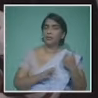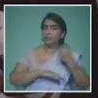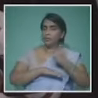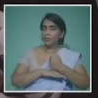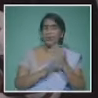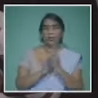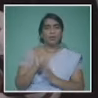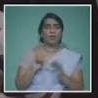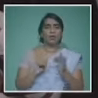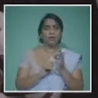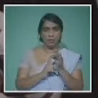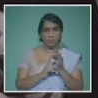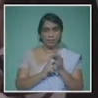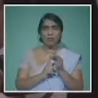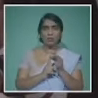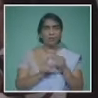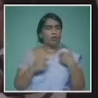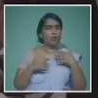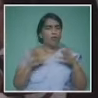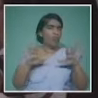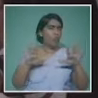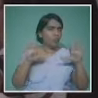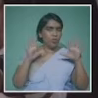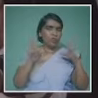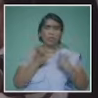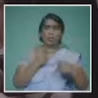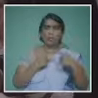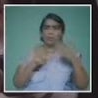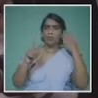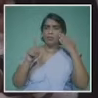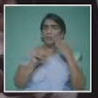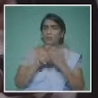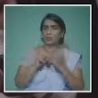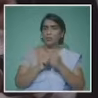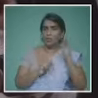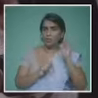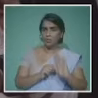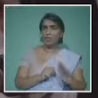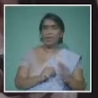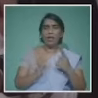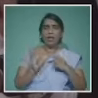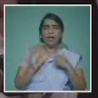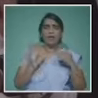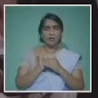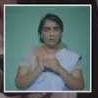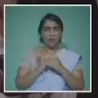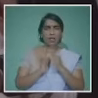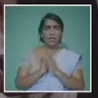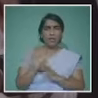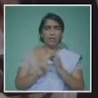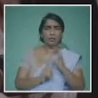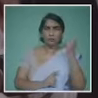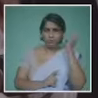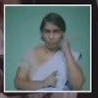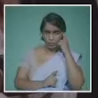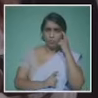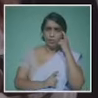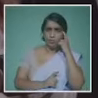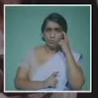මූලාරසුනාරුද මන්ත්‍රීතුමනි හරි පුදුම දේවල් වුණත් මේ සම්බන්ධයෙන් වෙලා තියෙනවා. අලිසබ්බේ ඇමතුමා ඒ ගැන දන්නවා මම